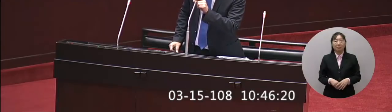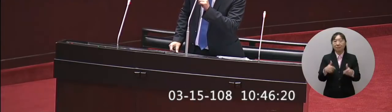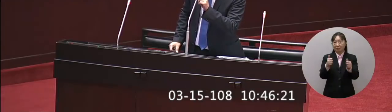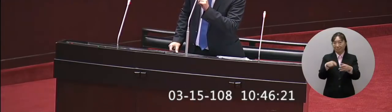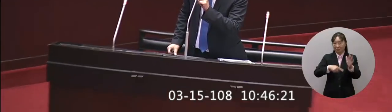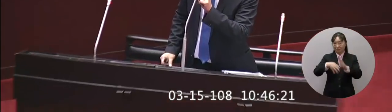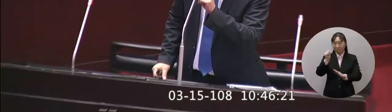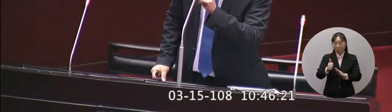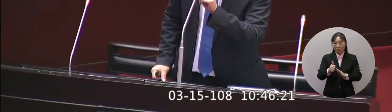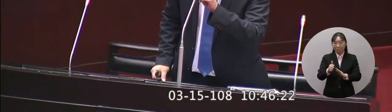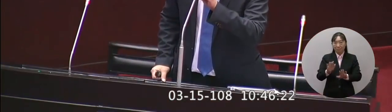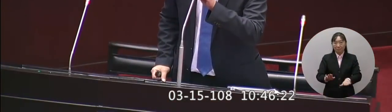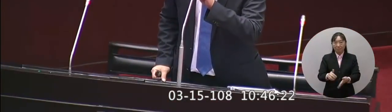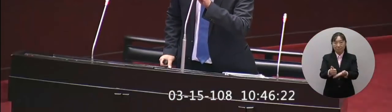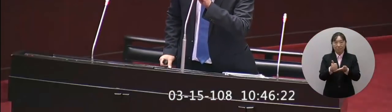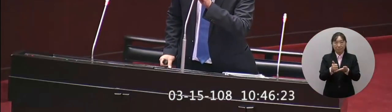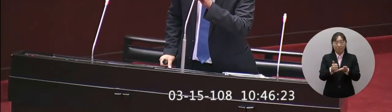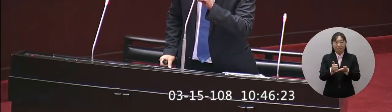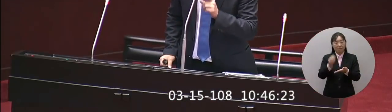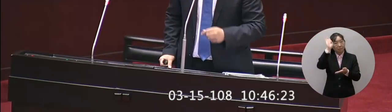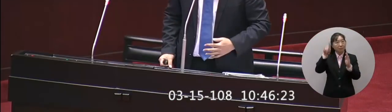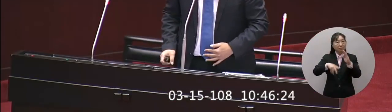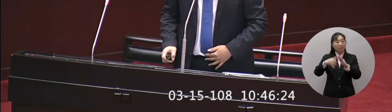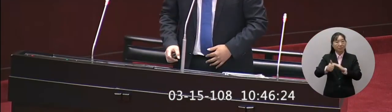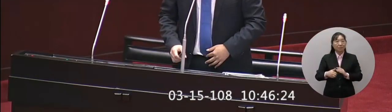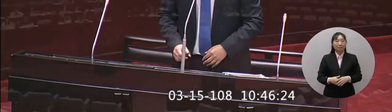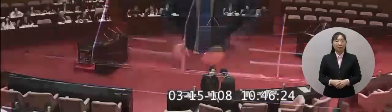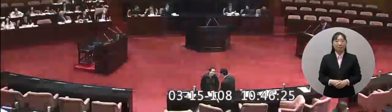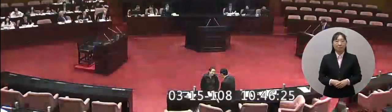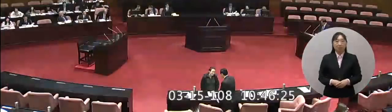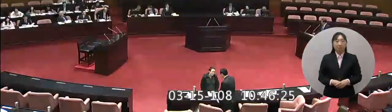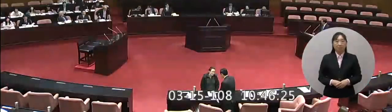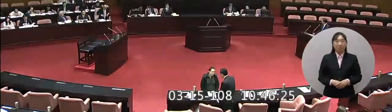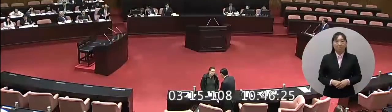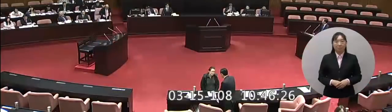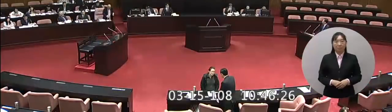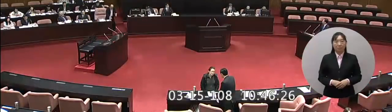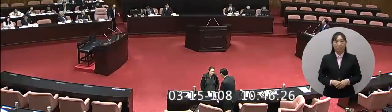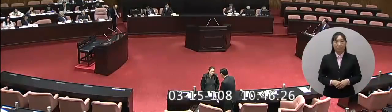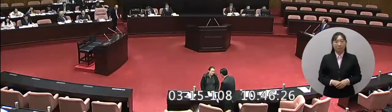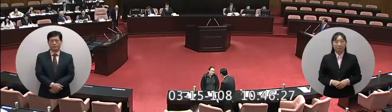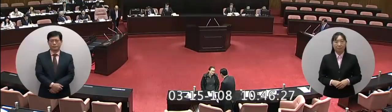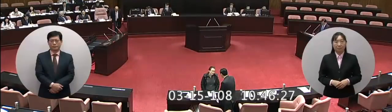谢谢院长，麻烦有请苏院长。 请行政院苏院长。